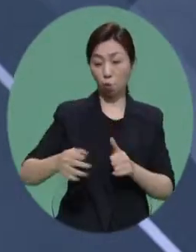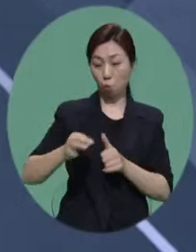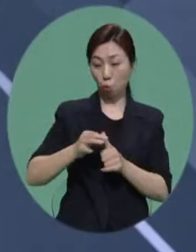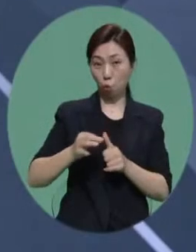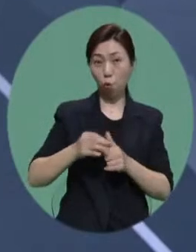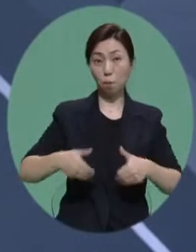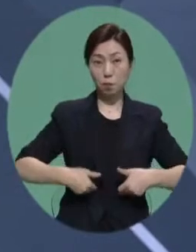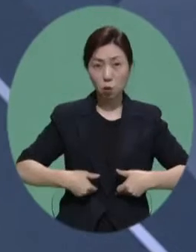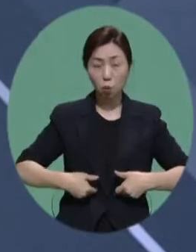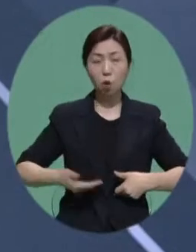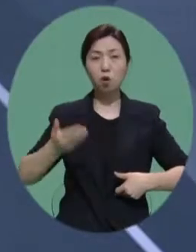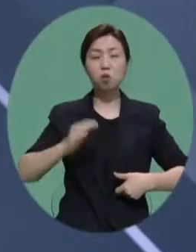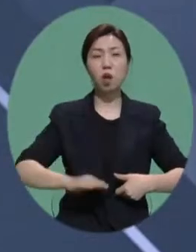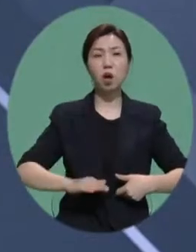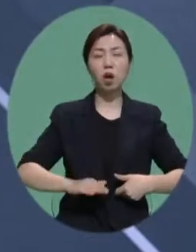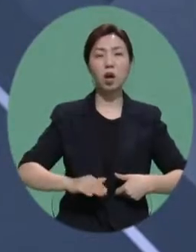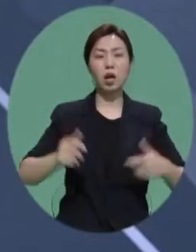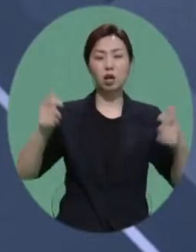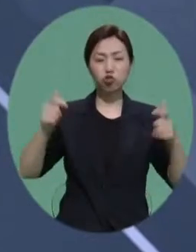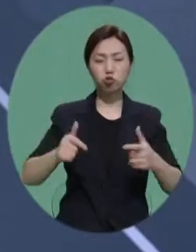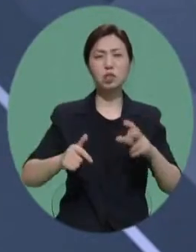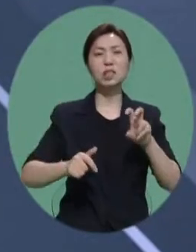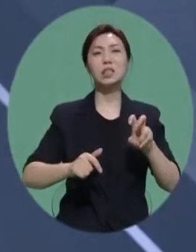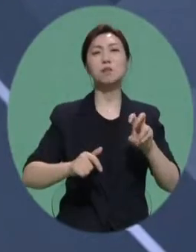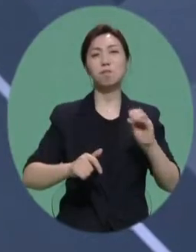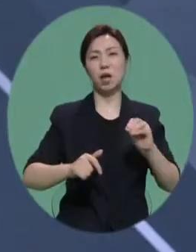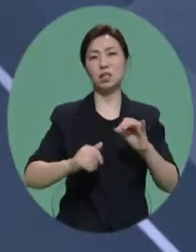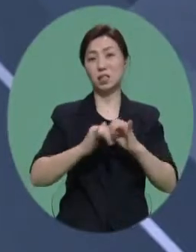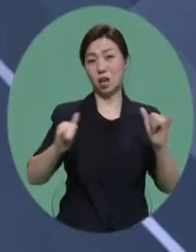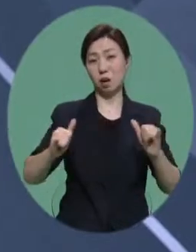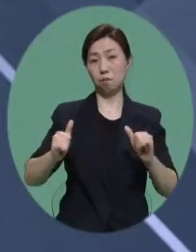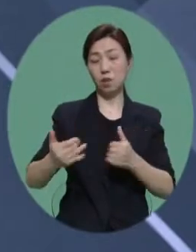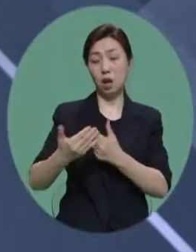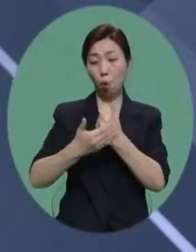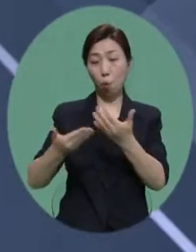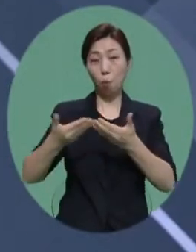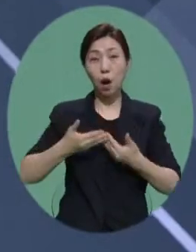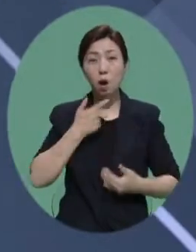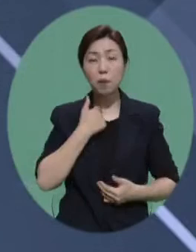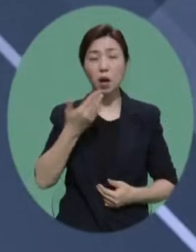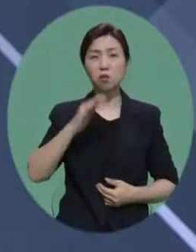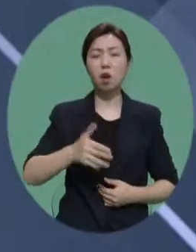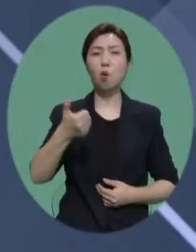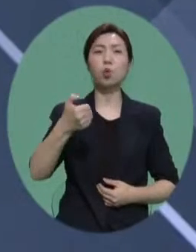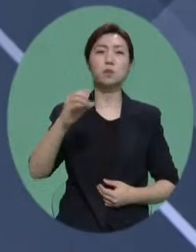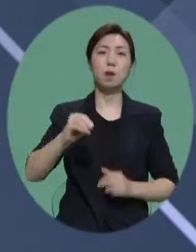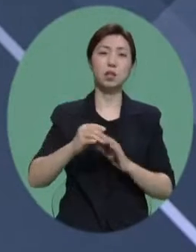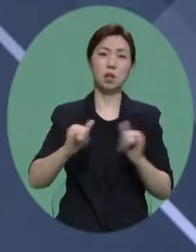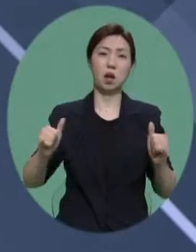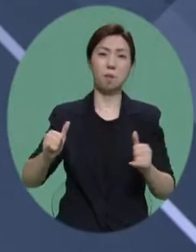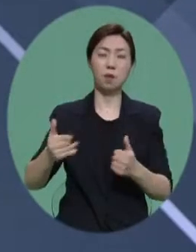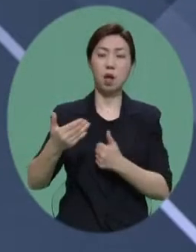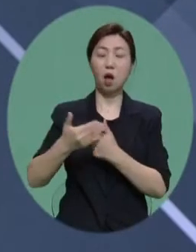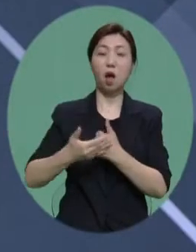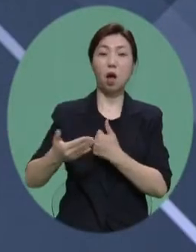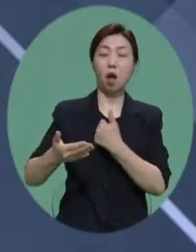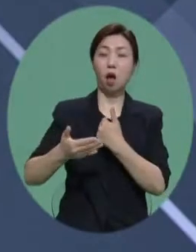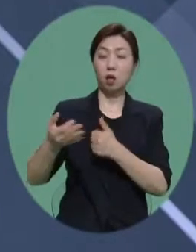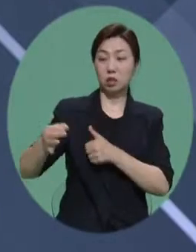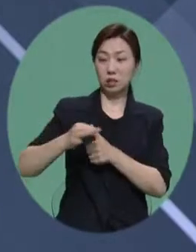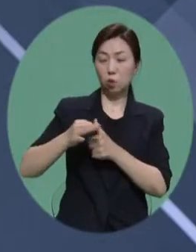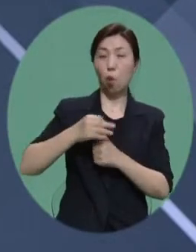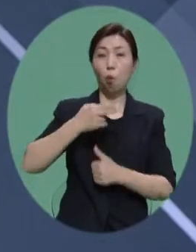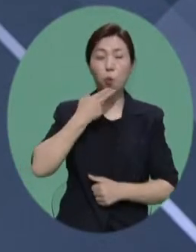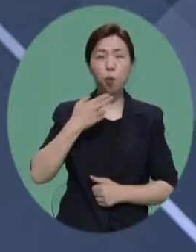20만 명 정도는 그래도 혜택을 받지만 아직도 50만명이 이것 때문에 고통을 받고 계신 분들이 많습니다 어 그래서